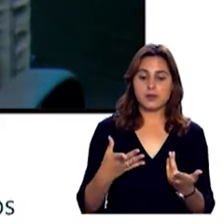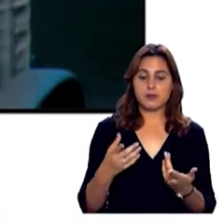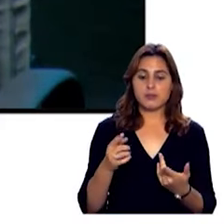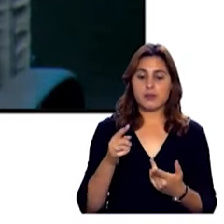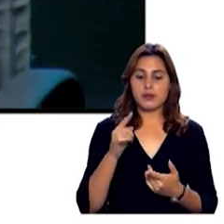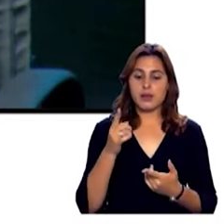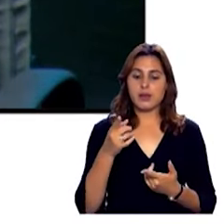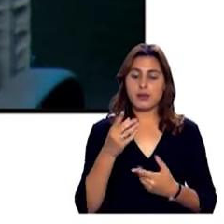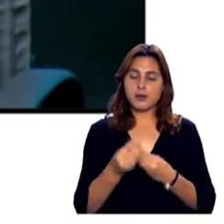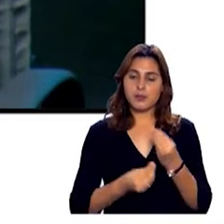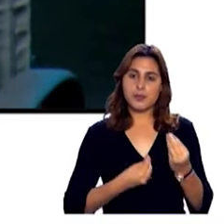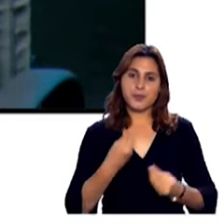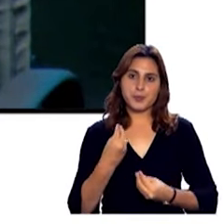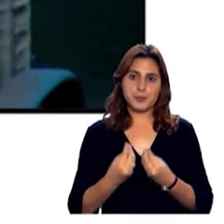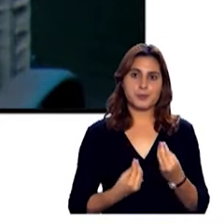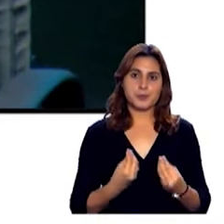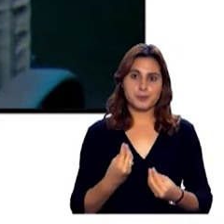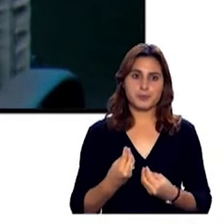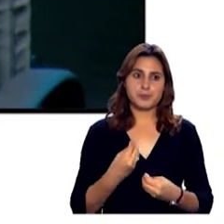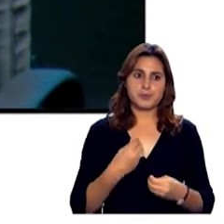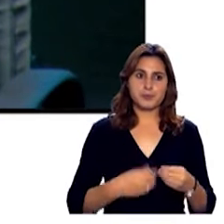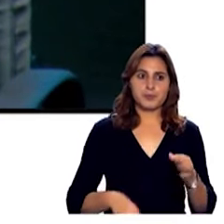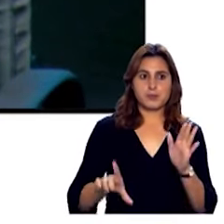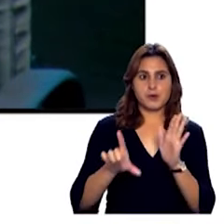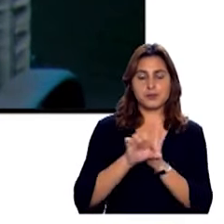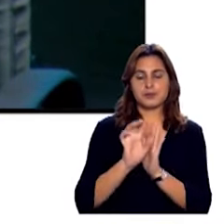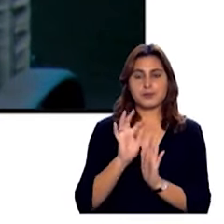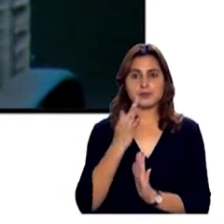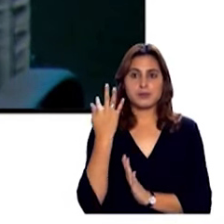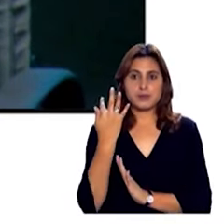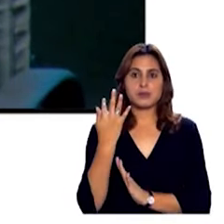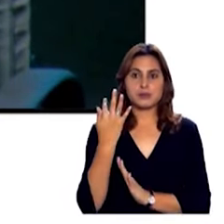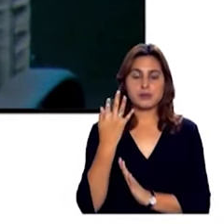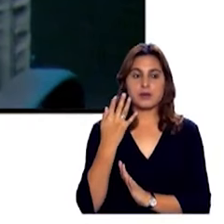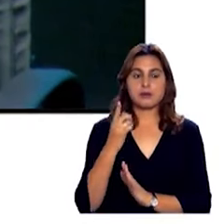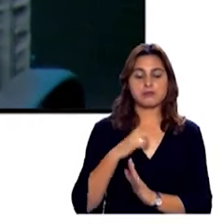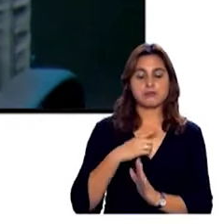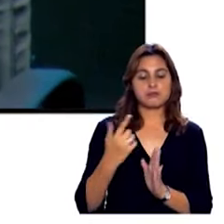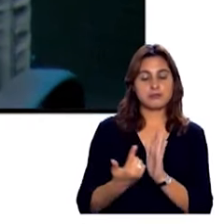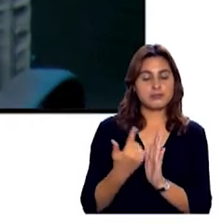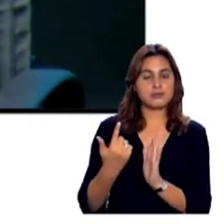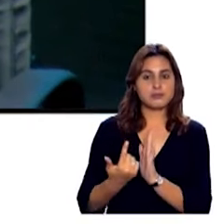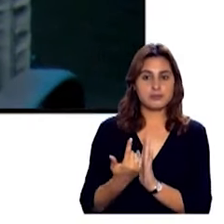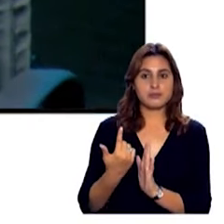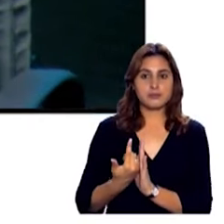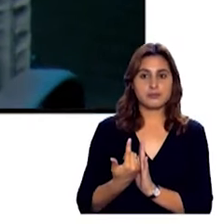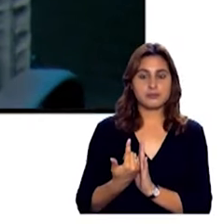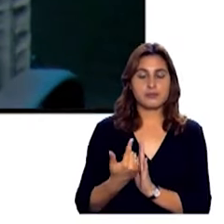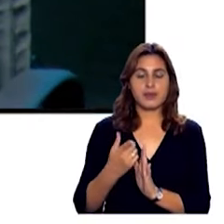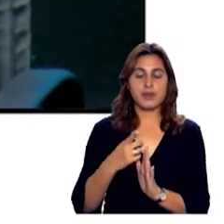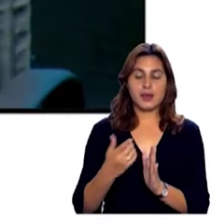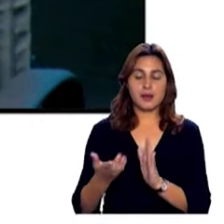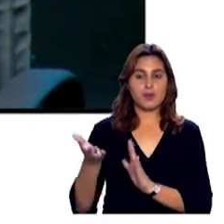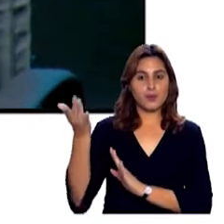législateur révolutionnaire avec cela été DIT plusieurs fois CET